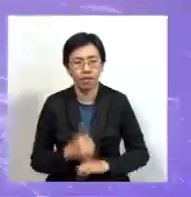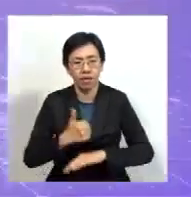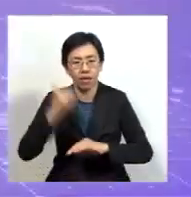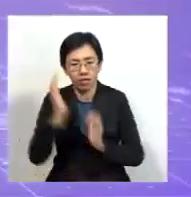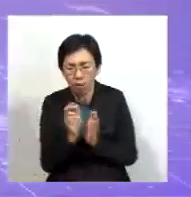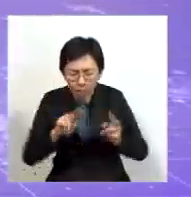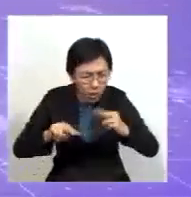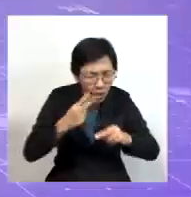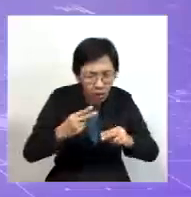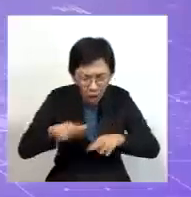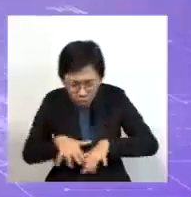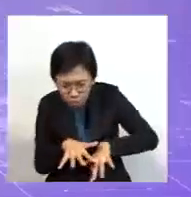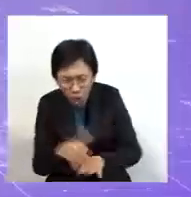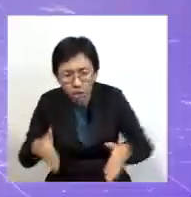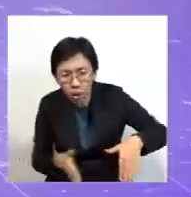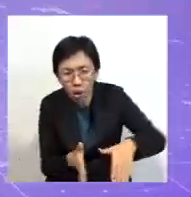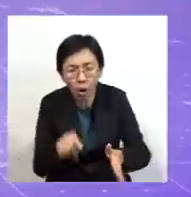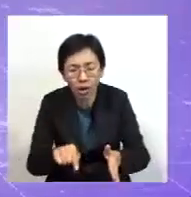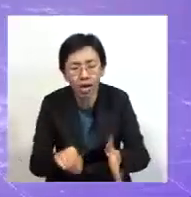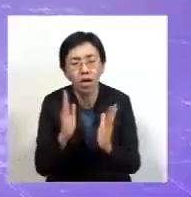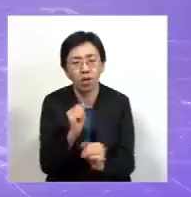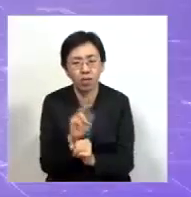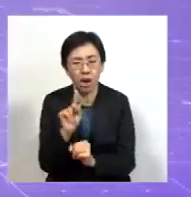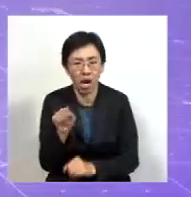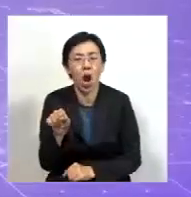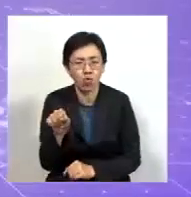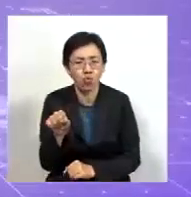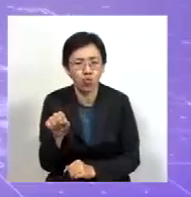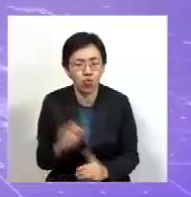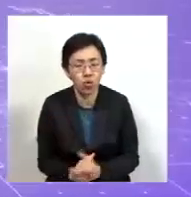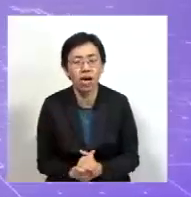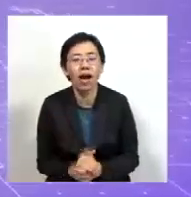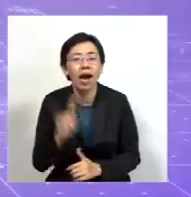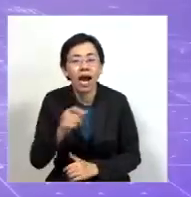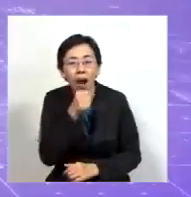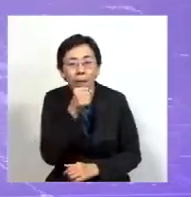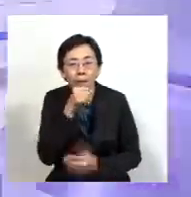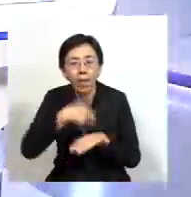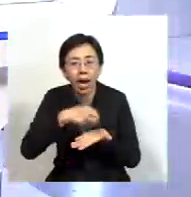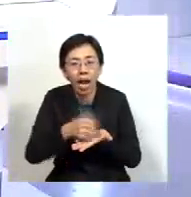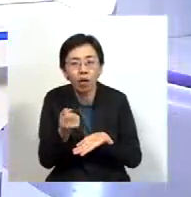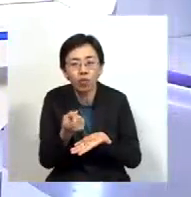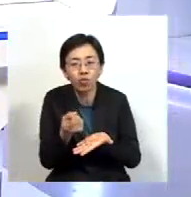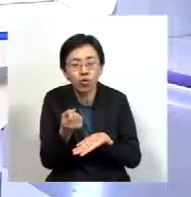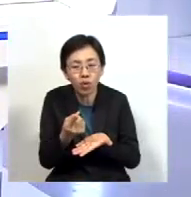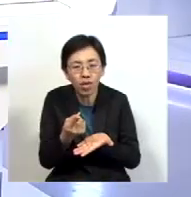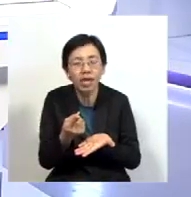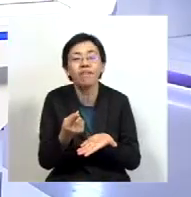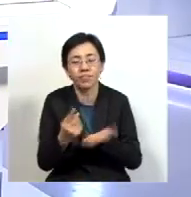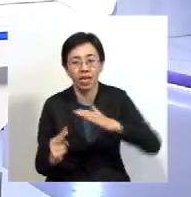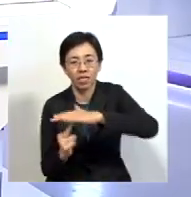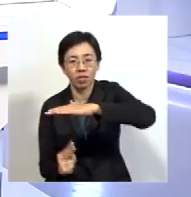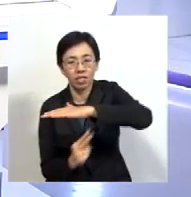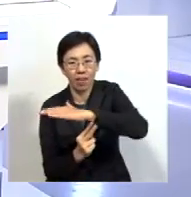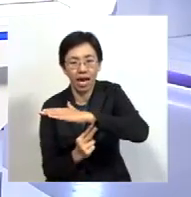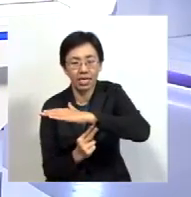ที่ไปดูสถานที่งมทองด้วยตอนนี้ผู้สื่อข่าวของเราอยู่ในพื้นที่แล้วเดี๋ยวไปติดตามกันจากคุณกฤษวรรณชุตินทร์ค่ะรายงานสดมาจากที่สะพานบ